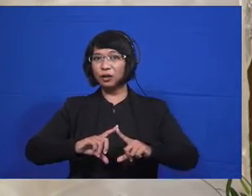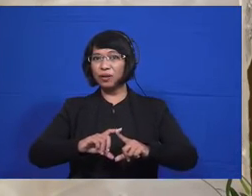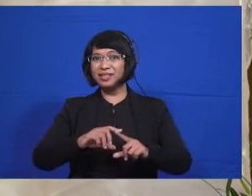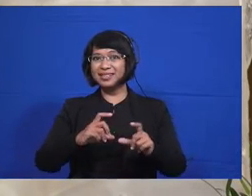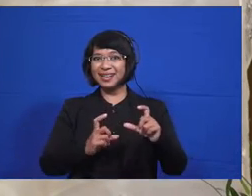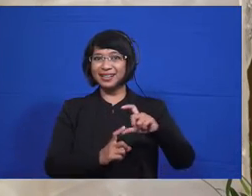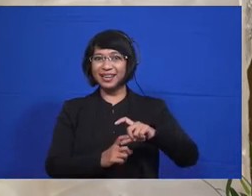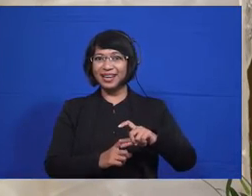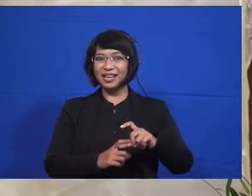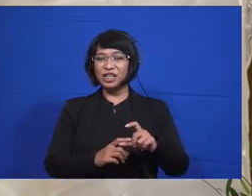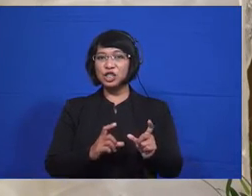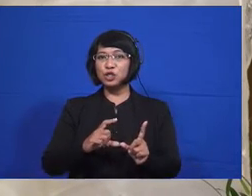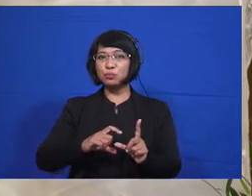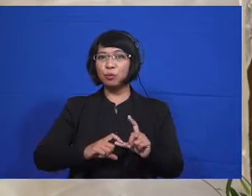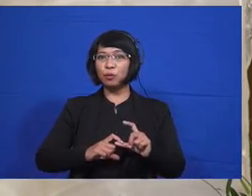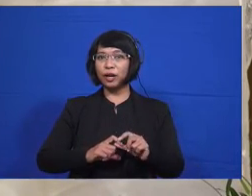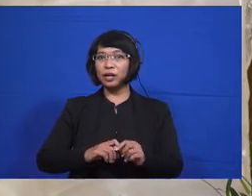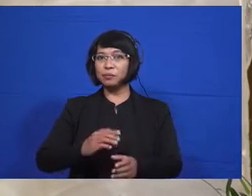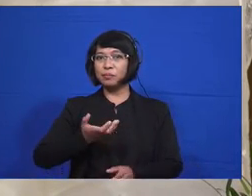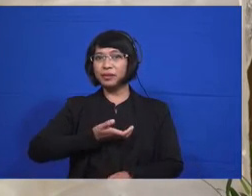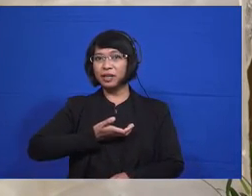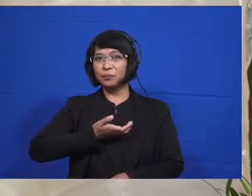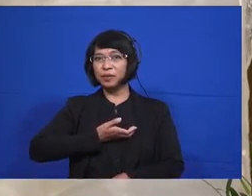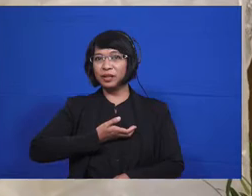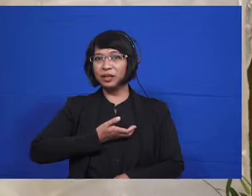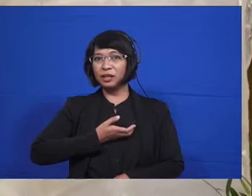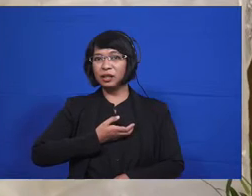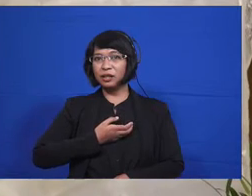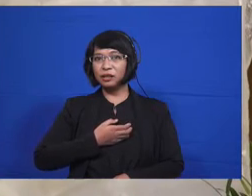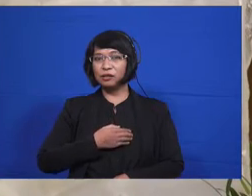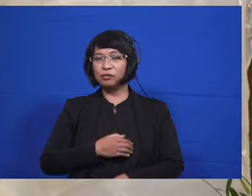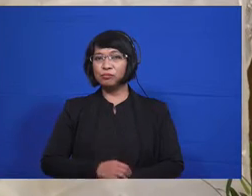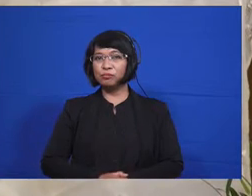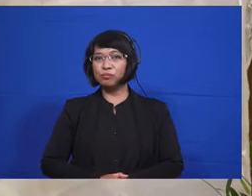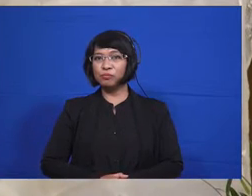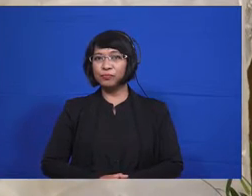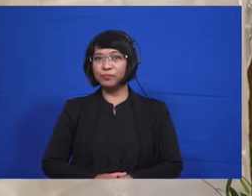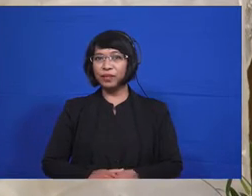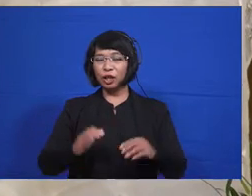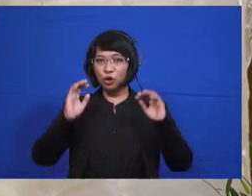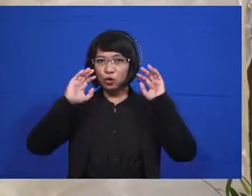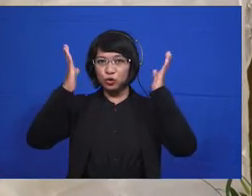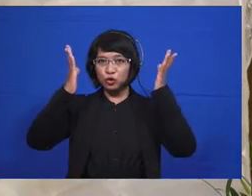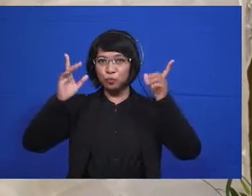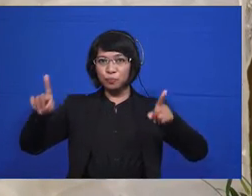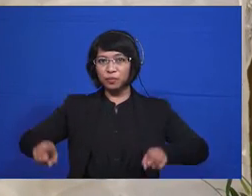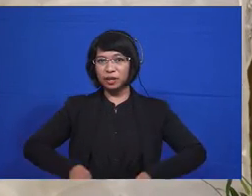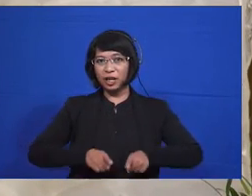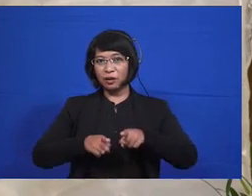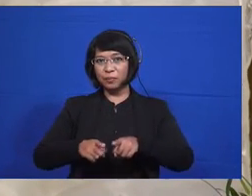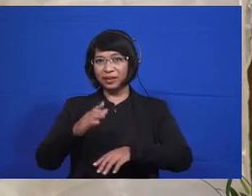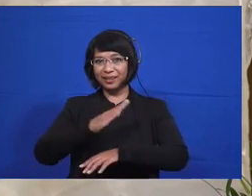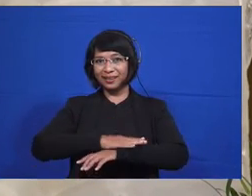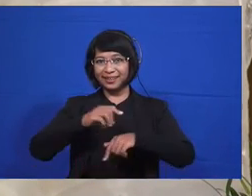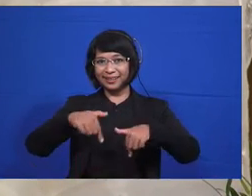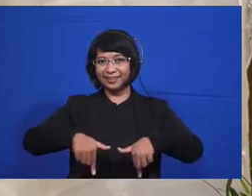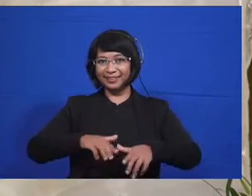Simamura yang telah berkenan mendampingi Bapak Uskup dalam perayaan Ekaristi Tahbisan Imam pada hari ini.